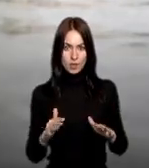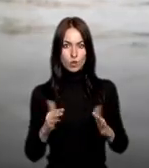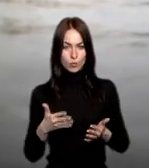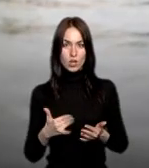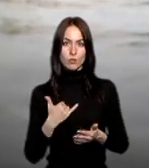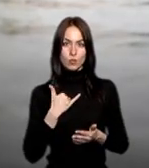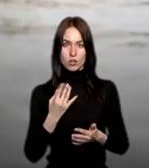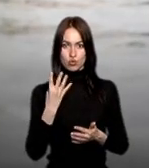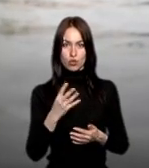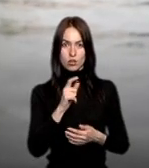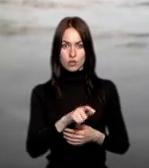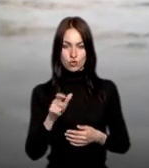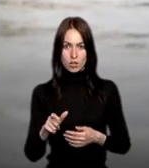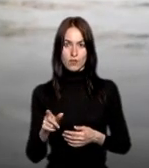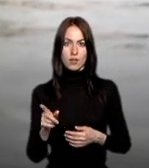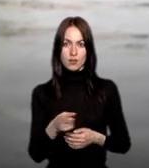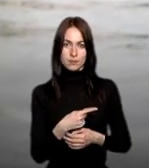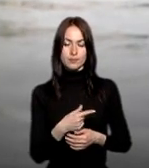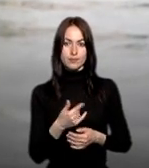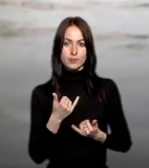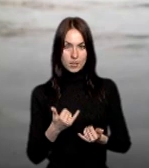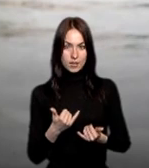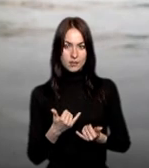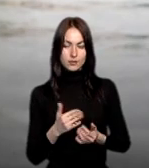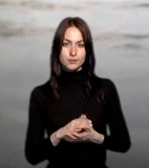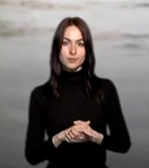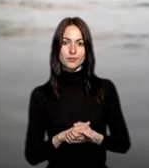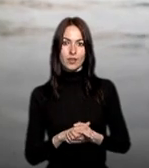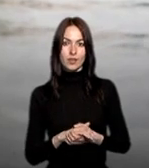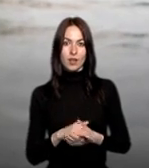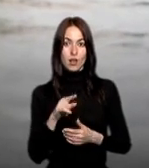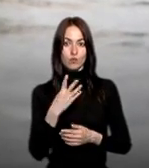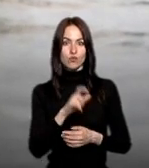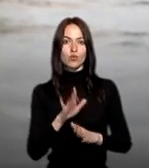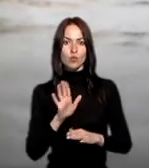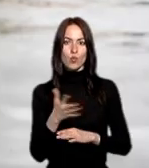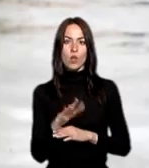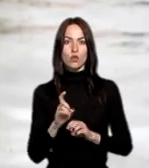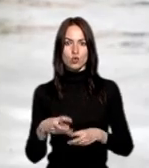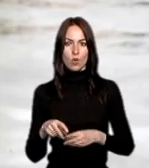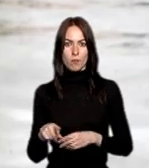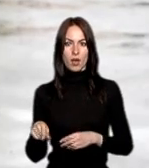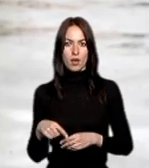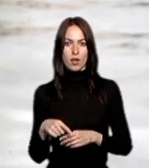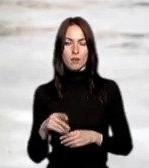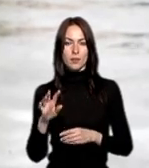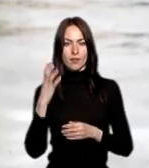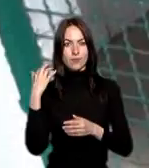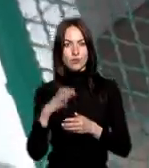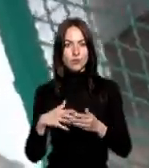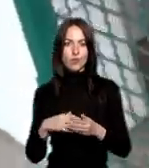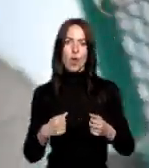нас 4 чоловіка задіяні. Зараз у нас 4 людини задіяні у тому, щоб гуляти з собаками, вичісувати,